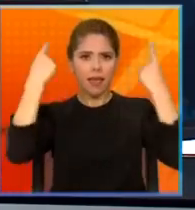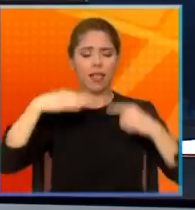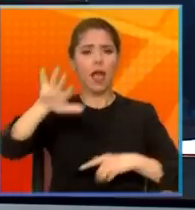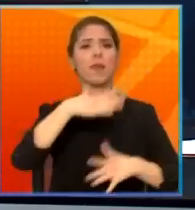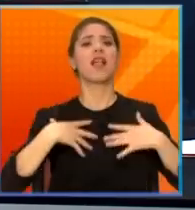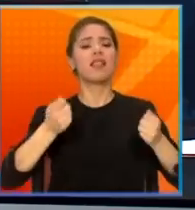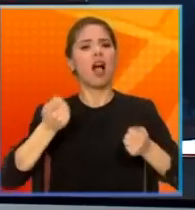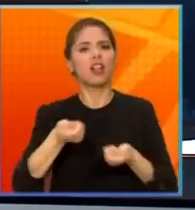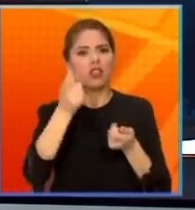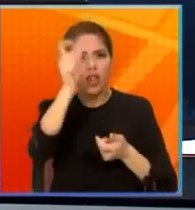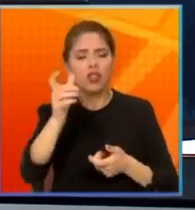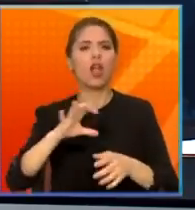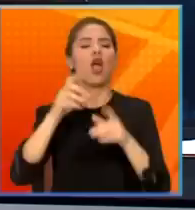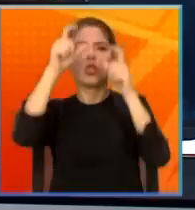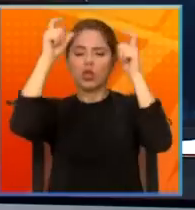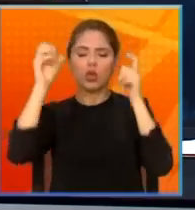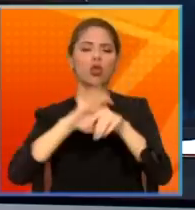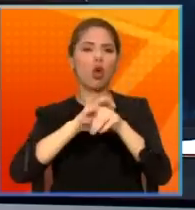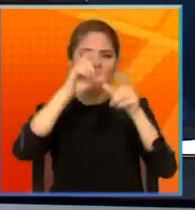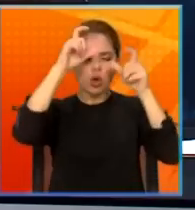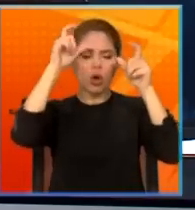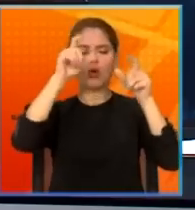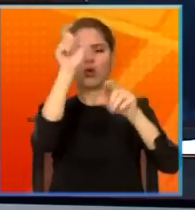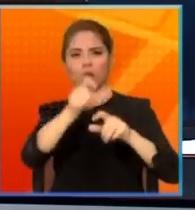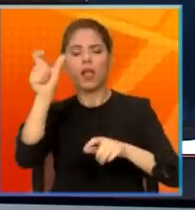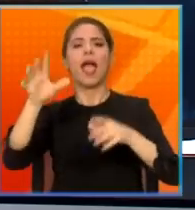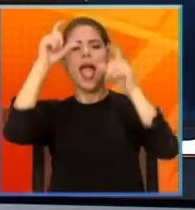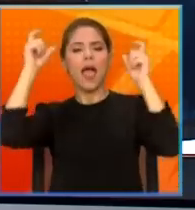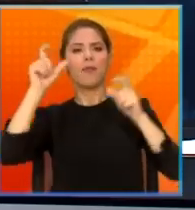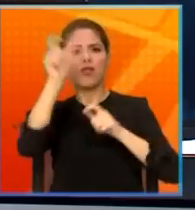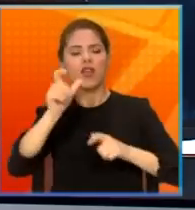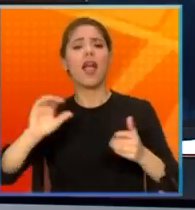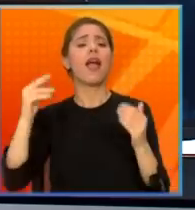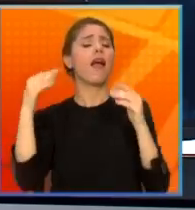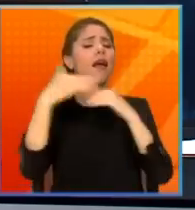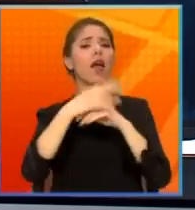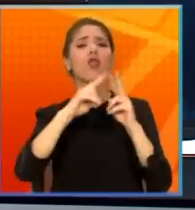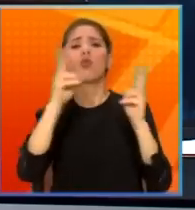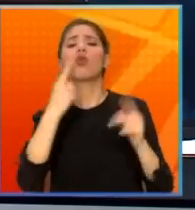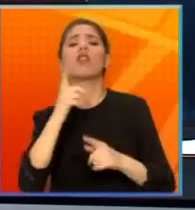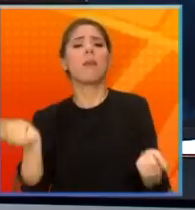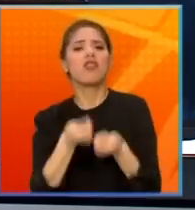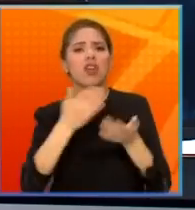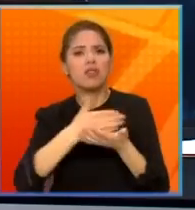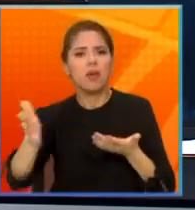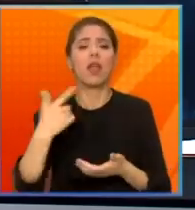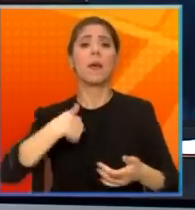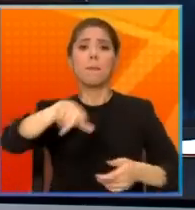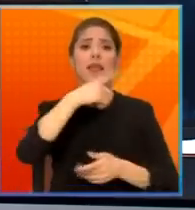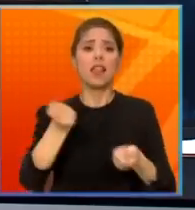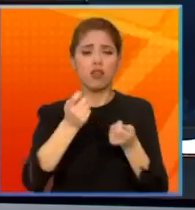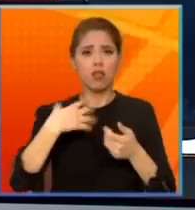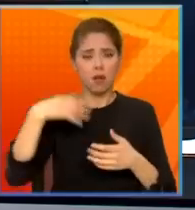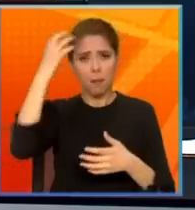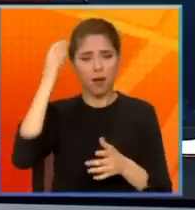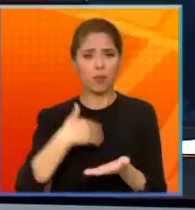çalışanları. Yani doktorlarımız, hemşirelerimiz, görevliler kim varsa gece gündüz demeden çalışıyorlar. Biz de işlerimizin